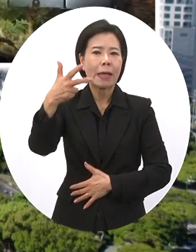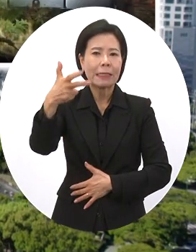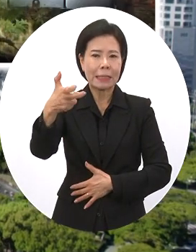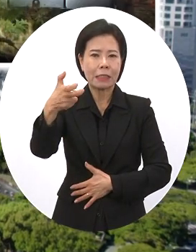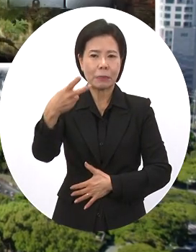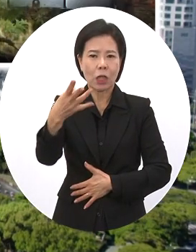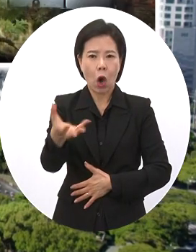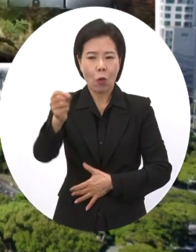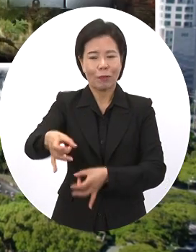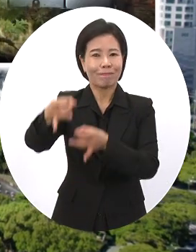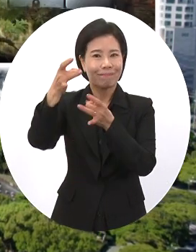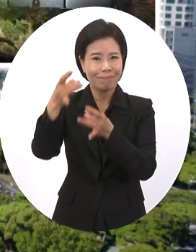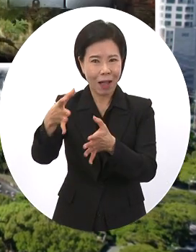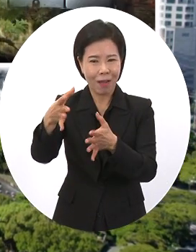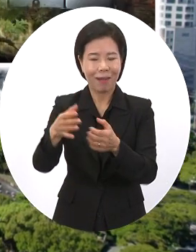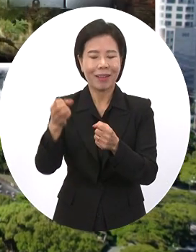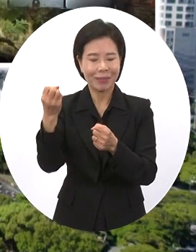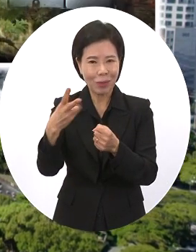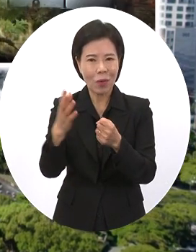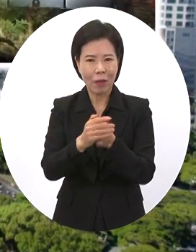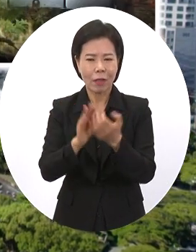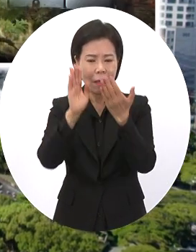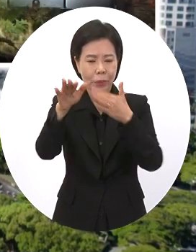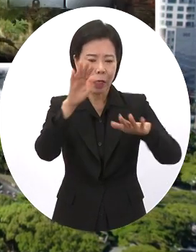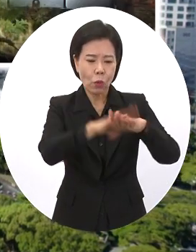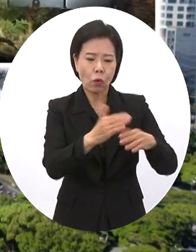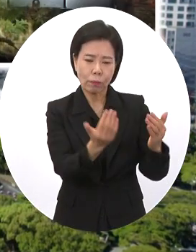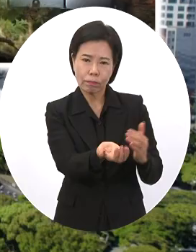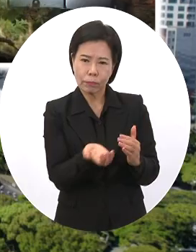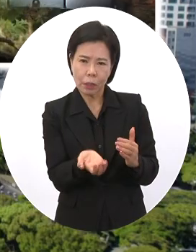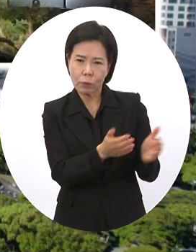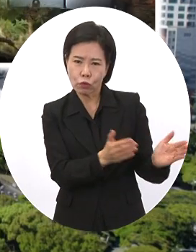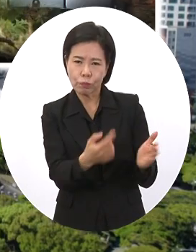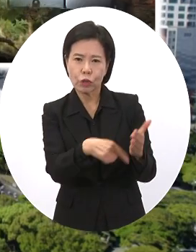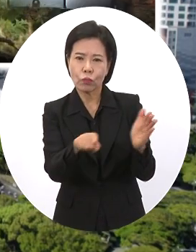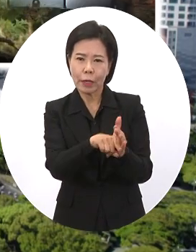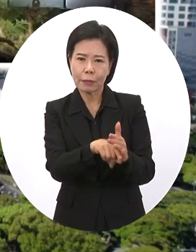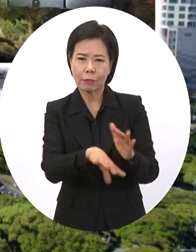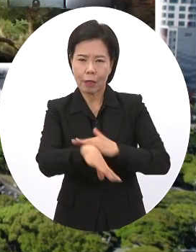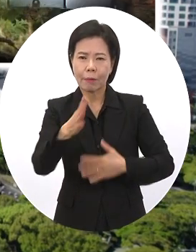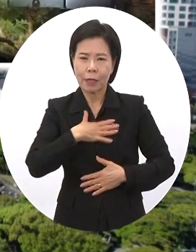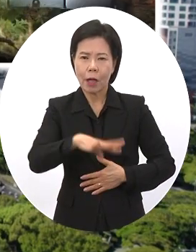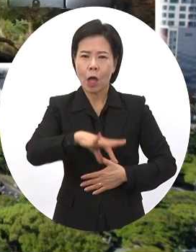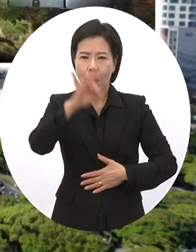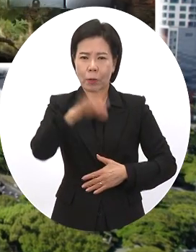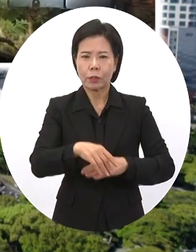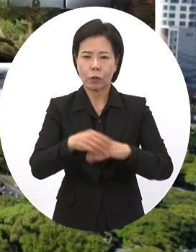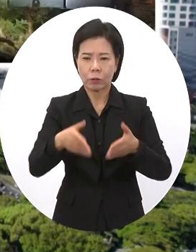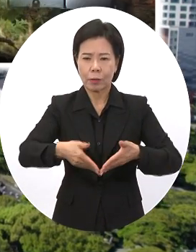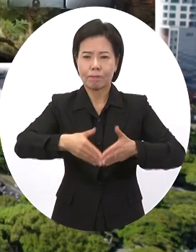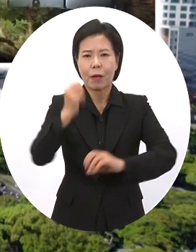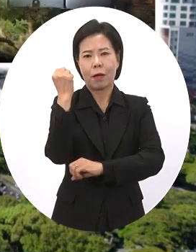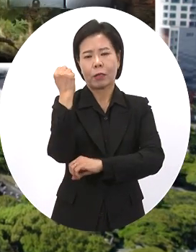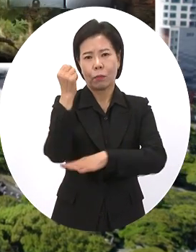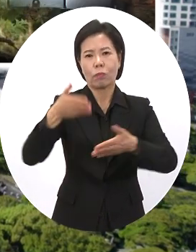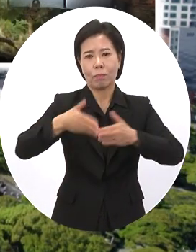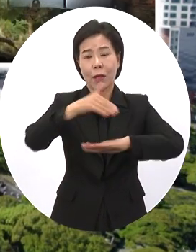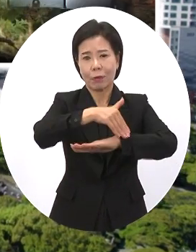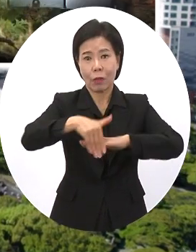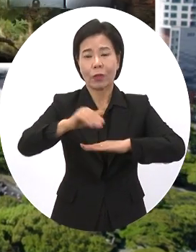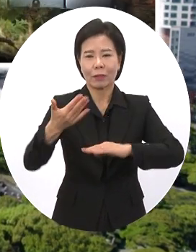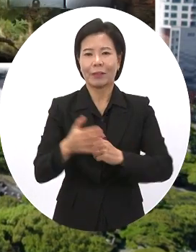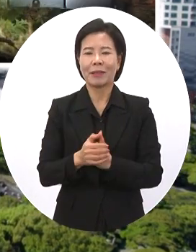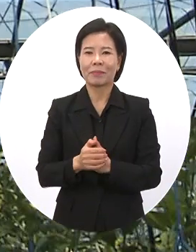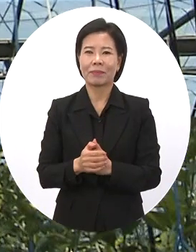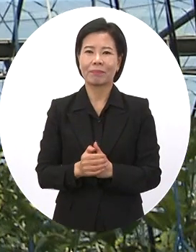원을 투자합니다. 제주도는 미래 농업 준비를 위한 선제적 인프라 구축에 역량을 집중할